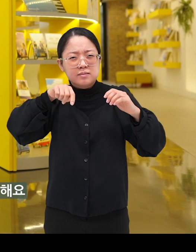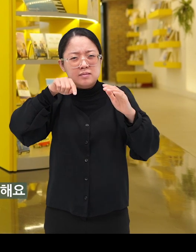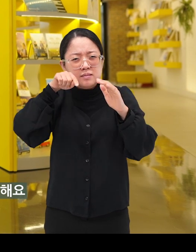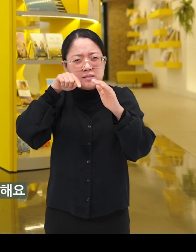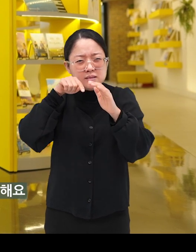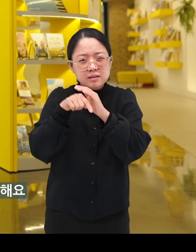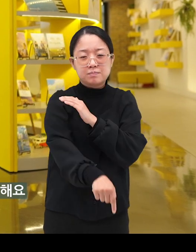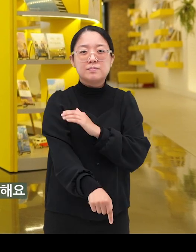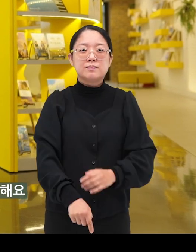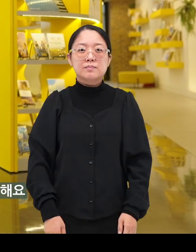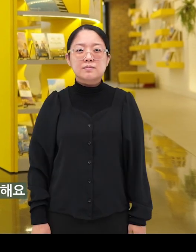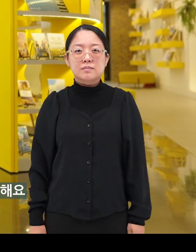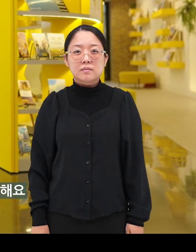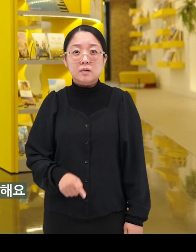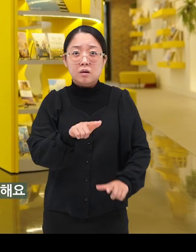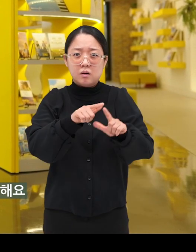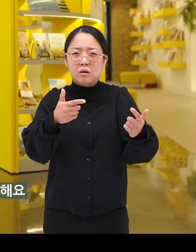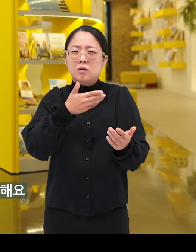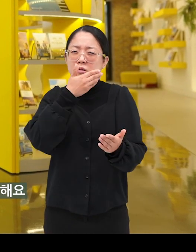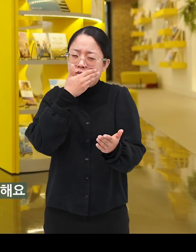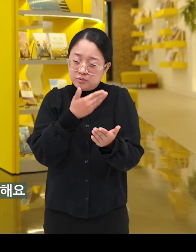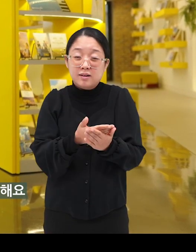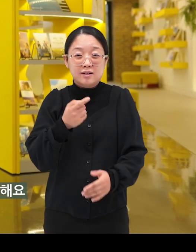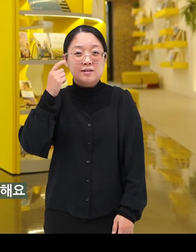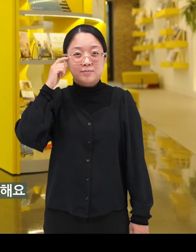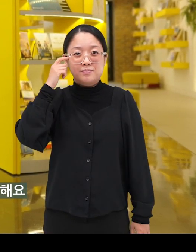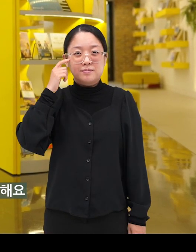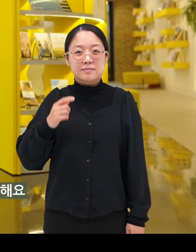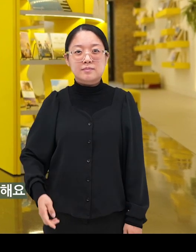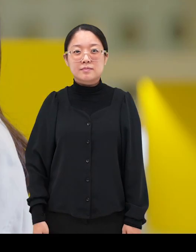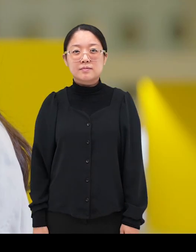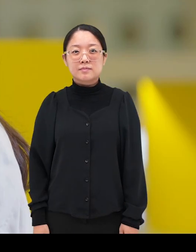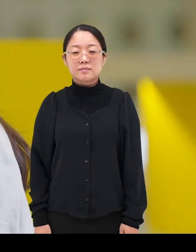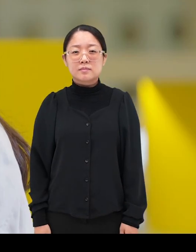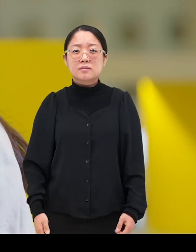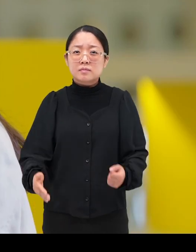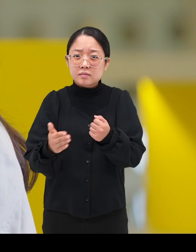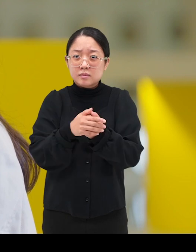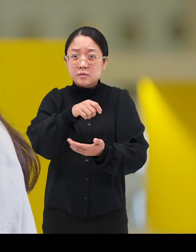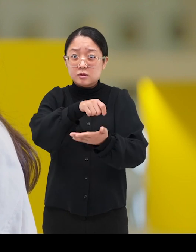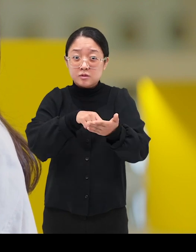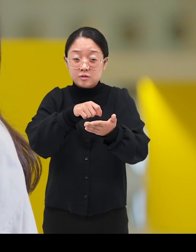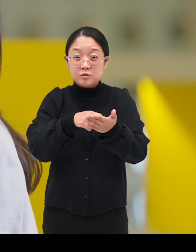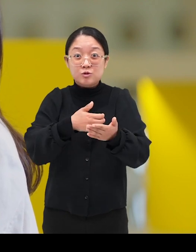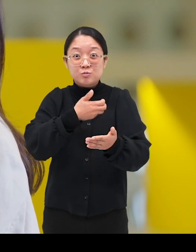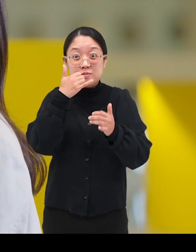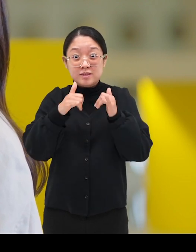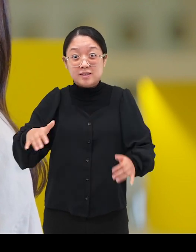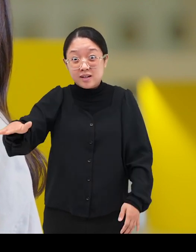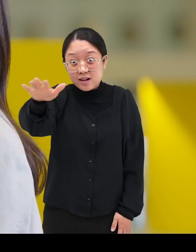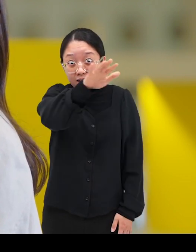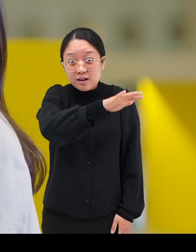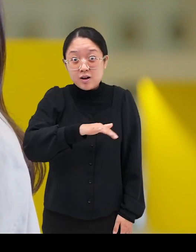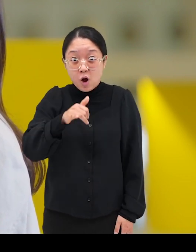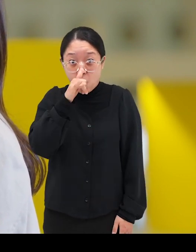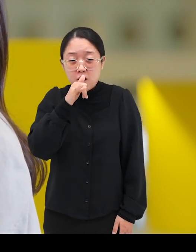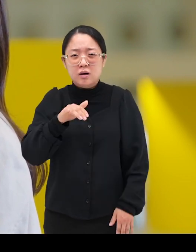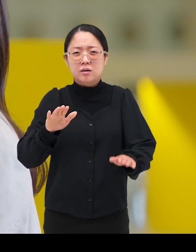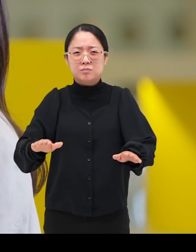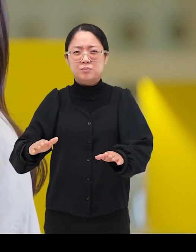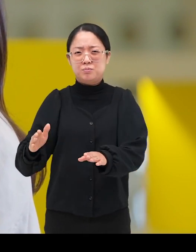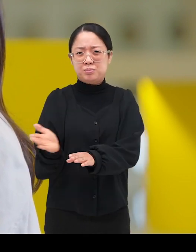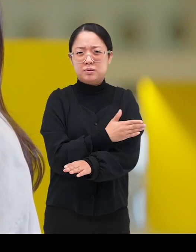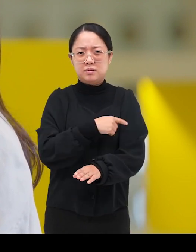더 깊이 들여다보고 이런 것들이 굉장히 중요하다고 생각을 해요. 그래서 작가를 꿈꾸시는 분들이 계신다면